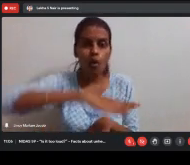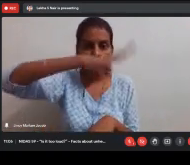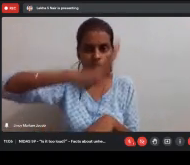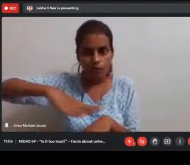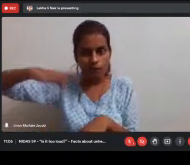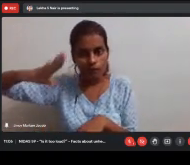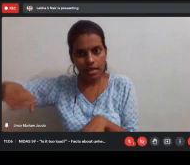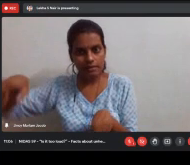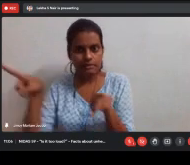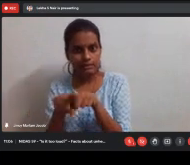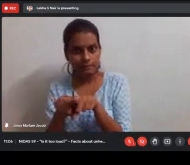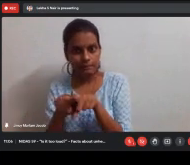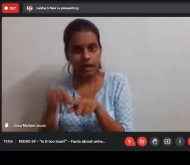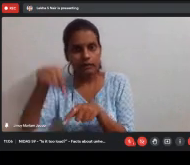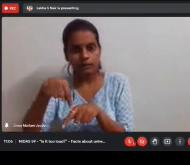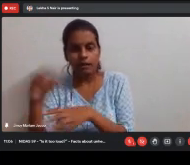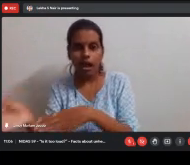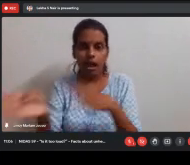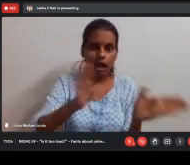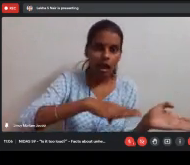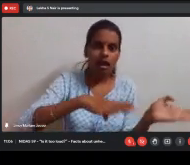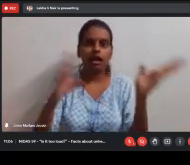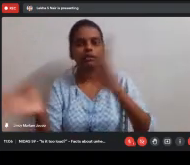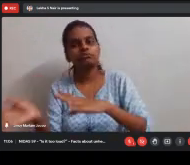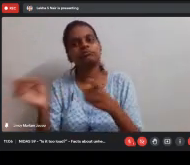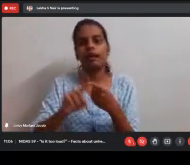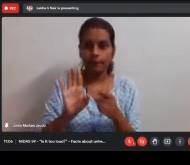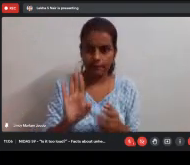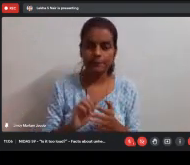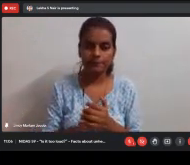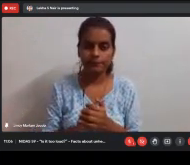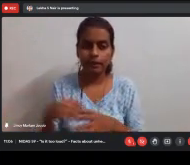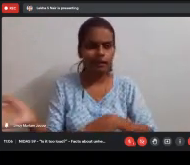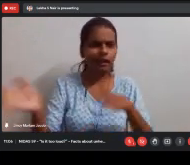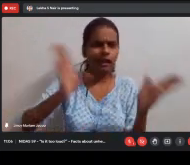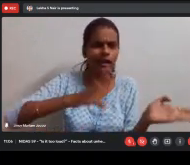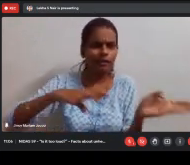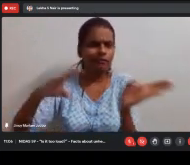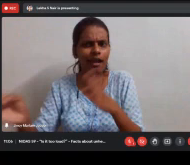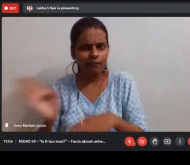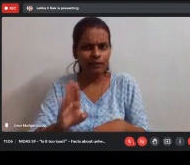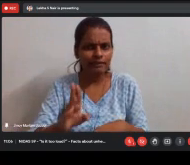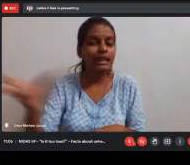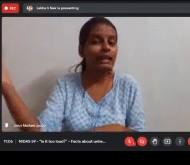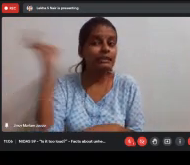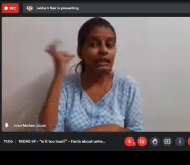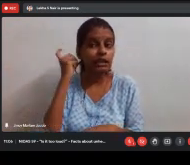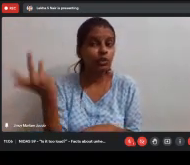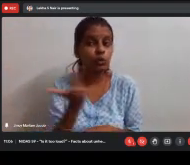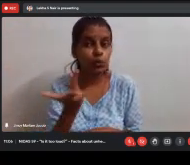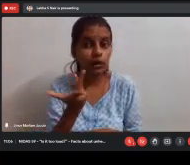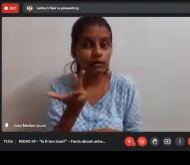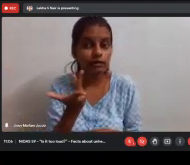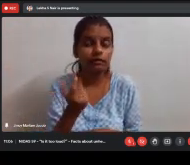സ്റ്റീരിയോസീലിയ എന്ന് പറയുന്ന ഈ സ്ട്രക്ചറുകൾ ഇരിക്കുന്നത്. ഈ സ്ട്രക്ചറ്, ഈ അവയവം അല്ലെങ്കിൽ ഈ സ്റ്റീരിയോസീലിയ എന്ന് പറയുന്നത്